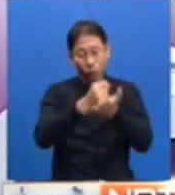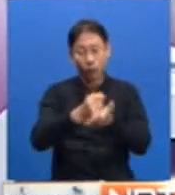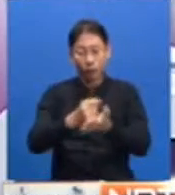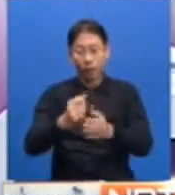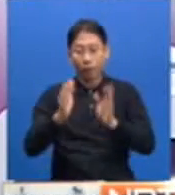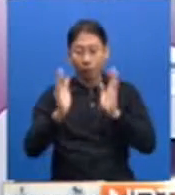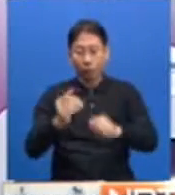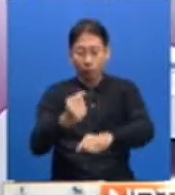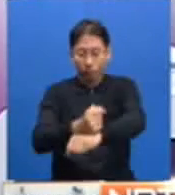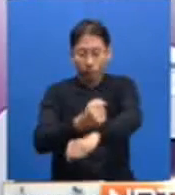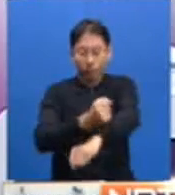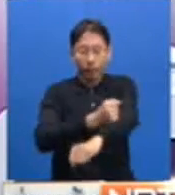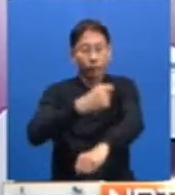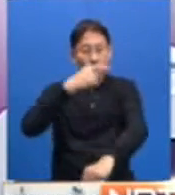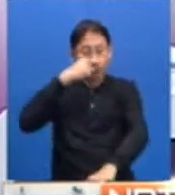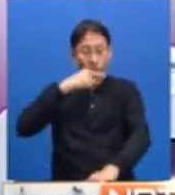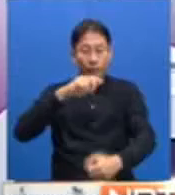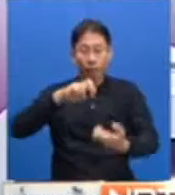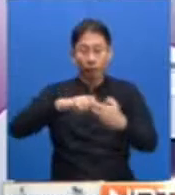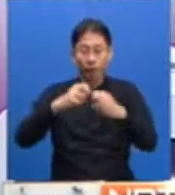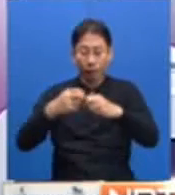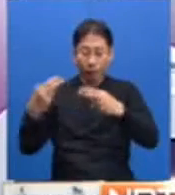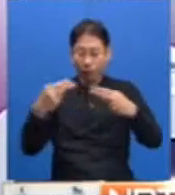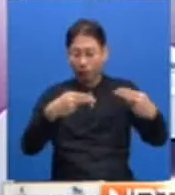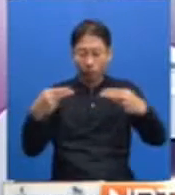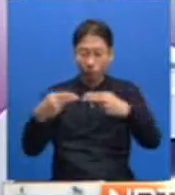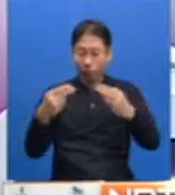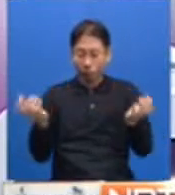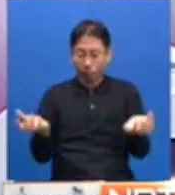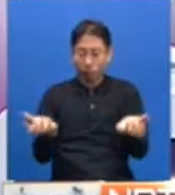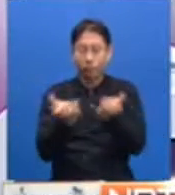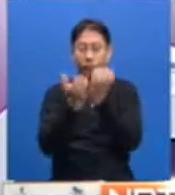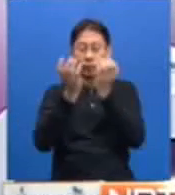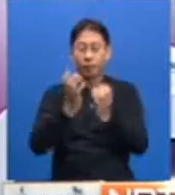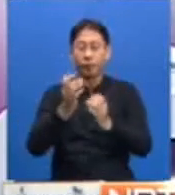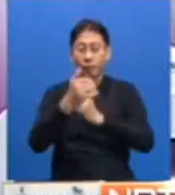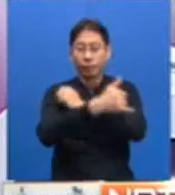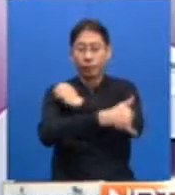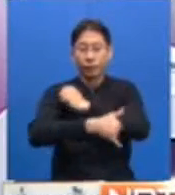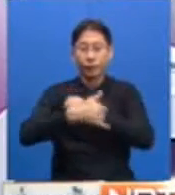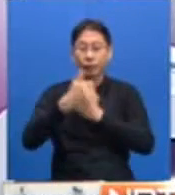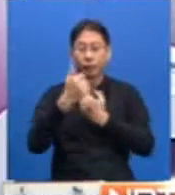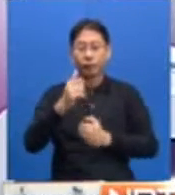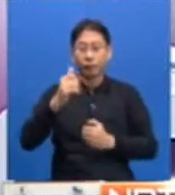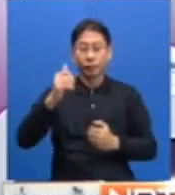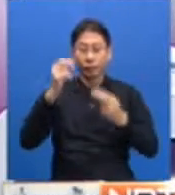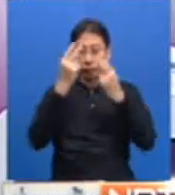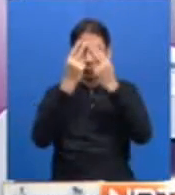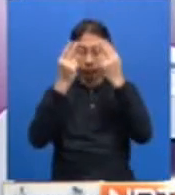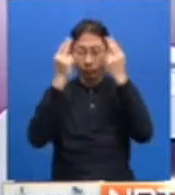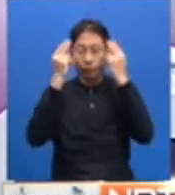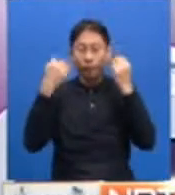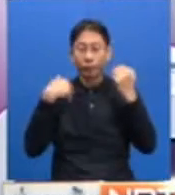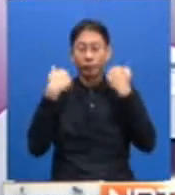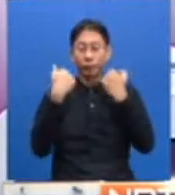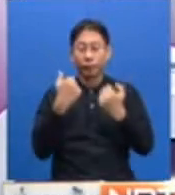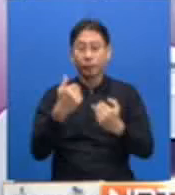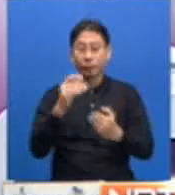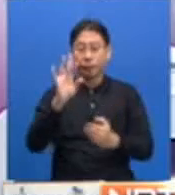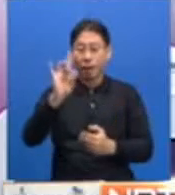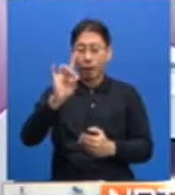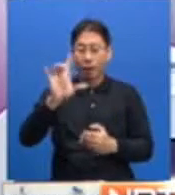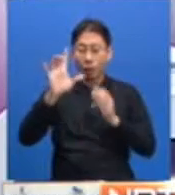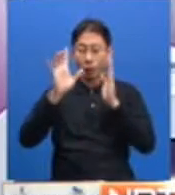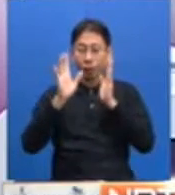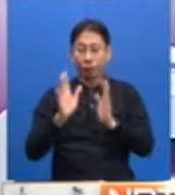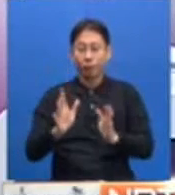านไทยที่ได้รับผลกระทบจากการสู้รบในพื้นที่เสี่ยงภัยที่ประเทศลิเบียกลับมาบ้านเกิดนั้น800กว่าคนด้วยกันล่าสุด